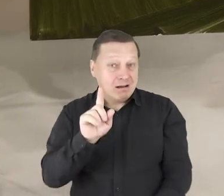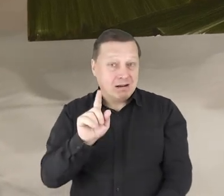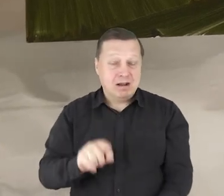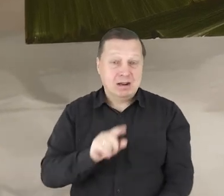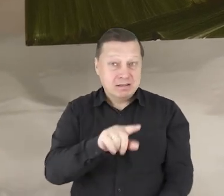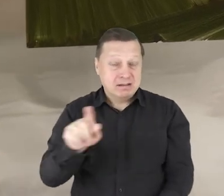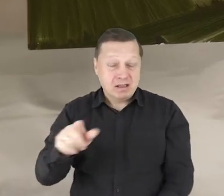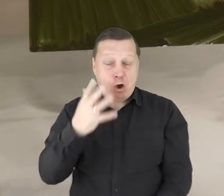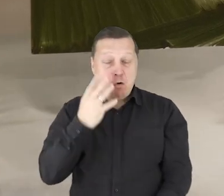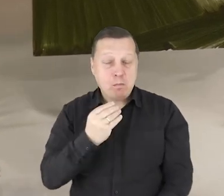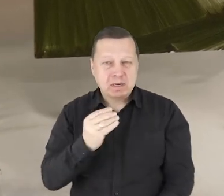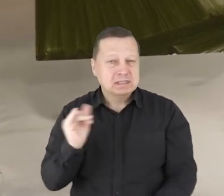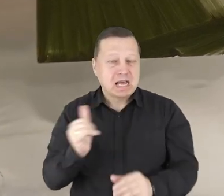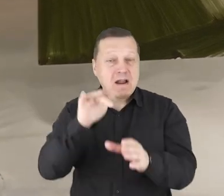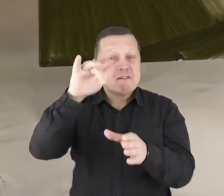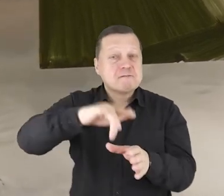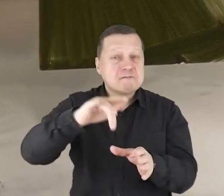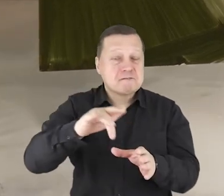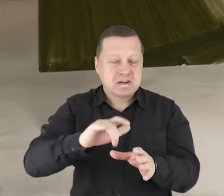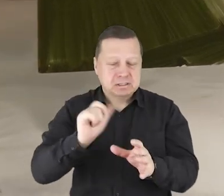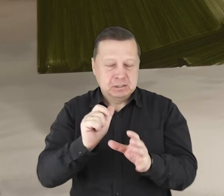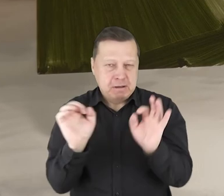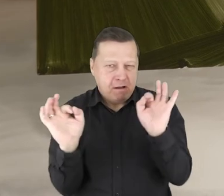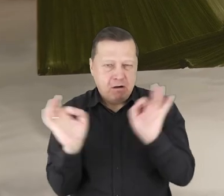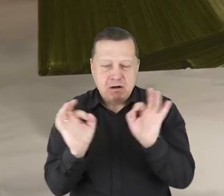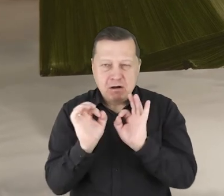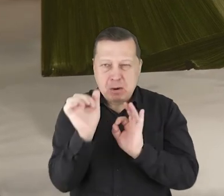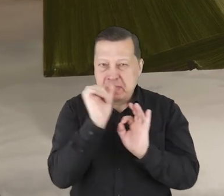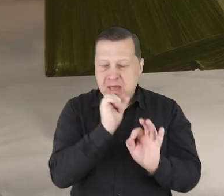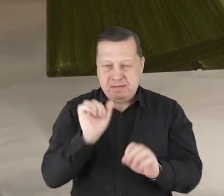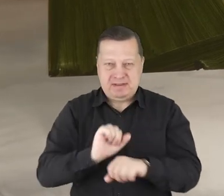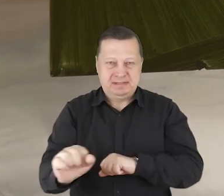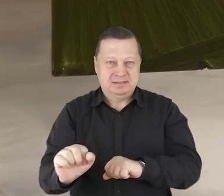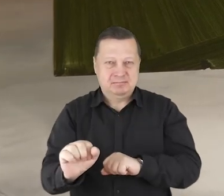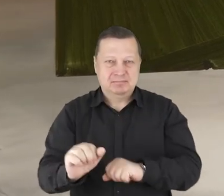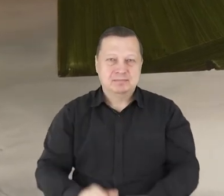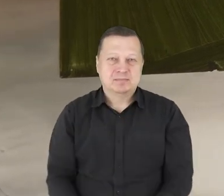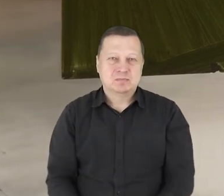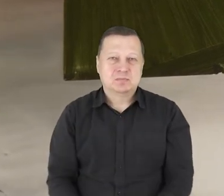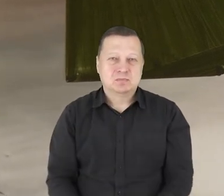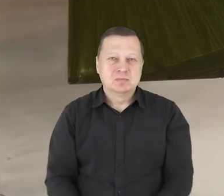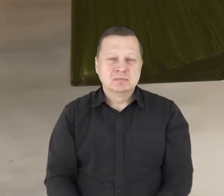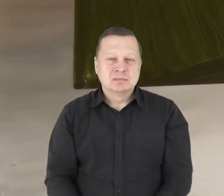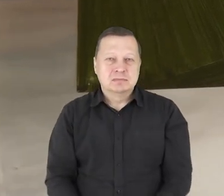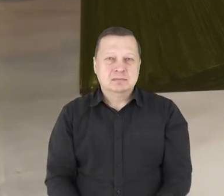za tymi obrazami gdzieś zawsze kryją się mroczne tajemnice.